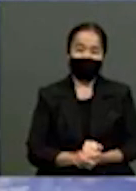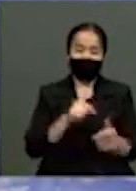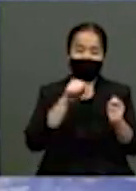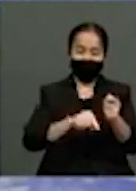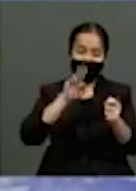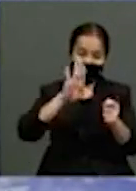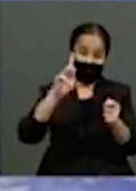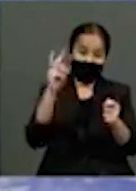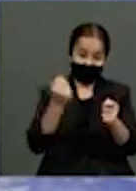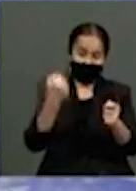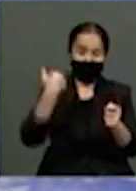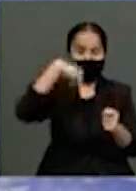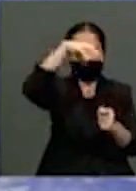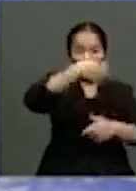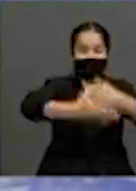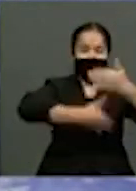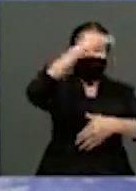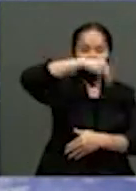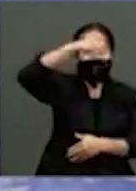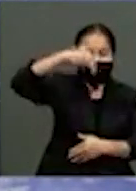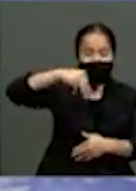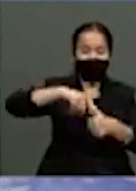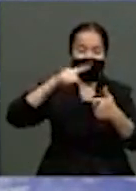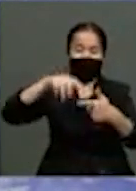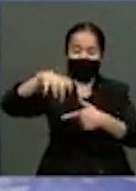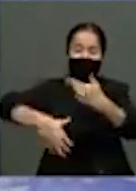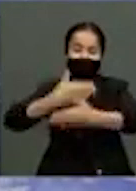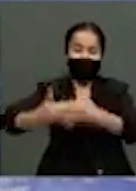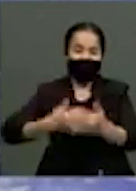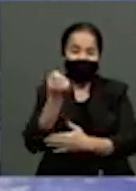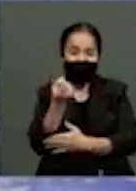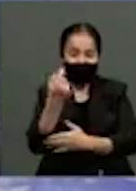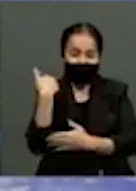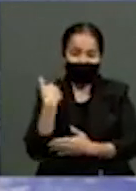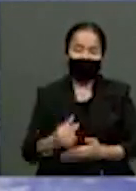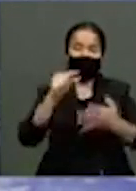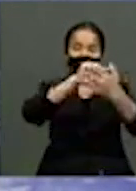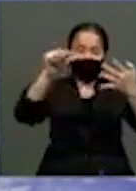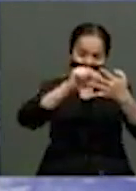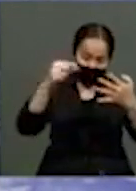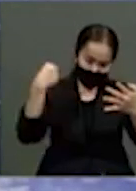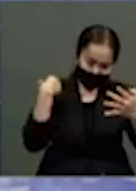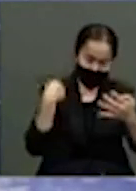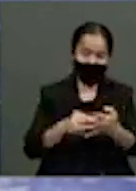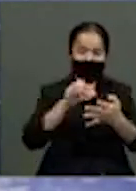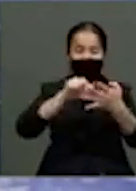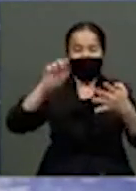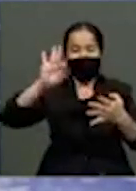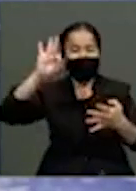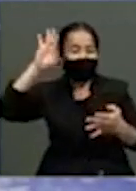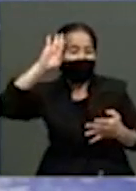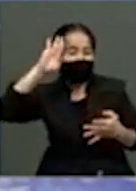มีทั้งห้างสรรพสินค้ามีทั้งตลาดมีทั้งคอนโดมีทั้งแฟลตมีทั้